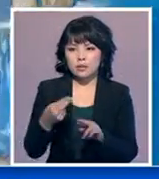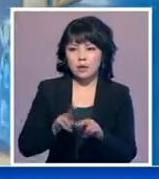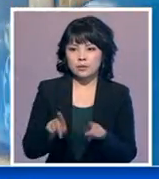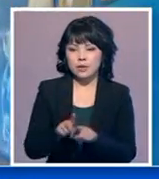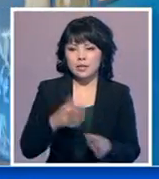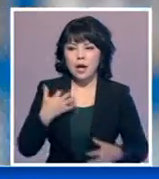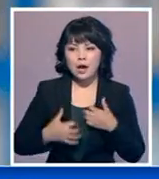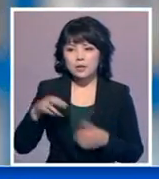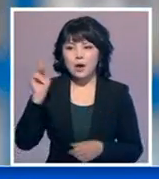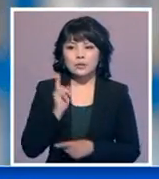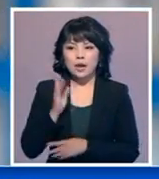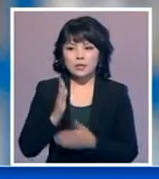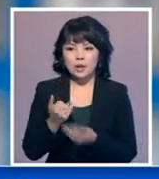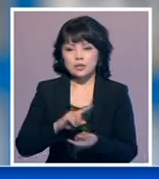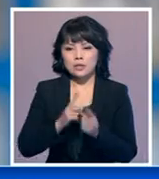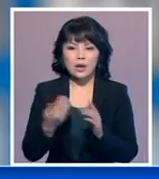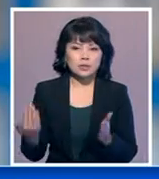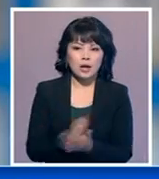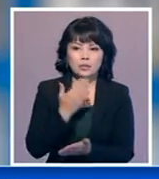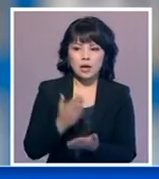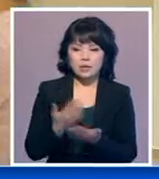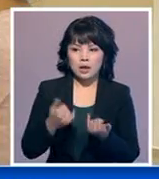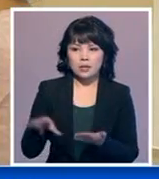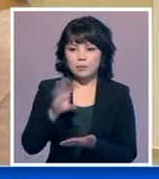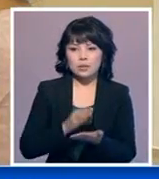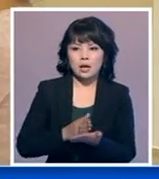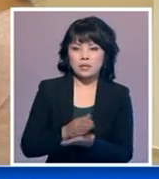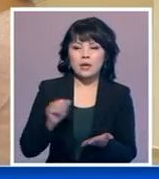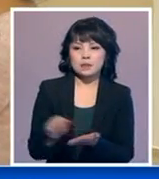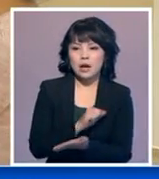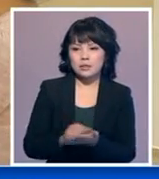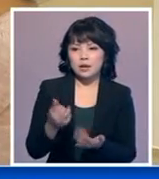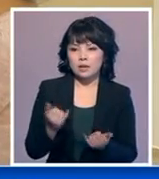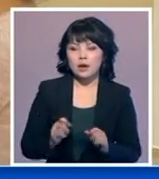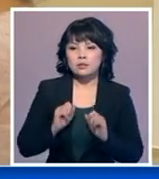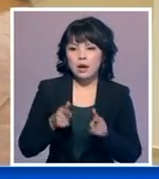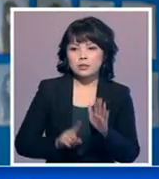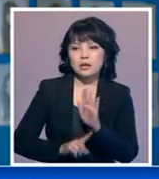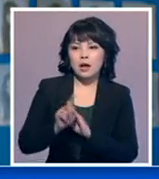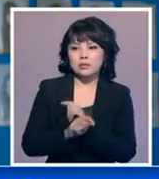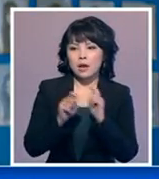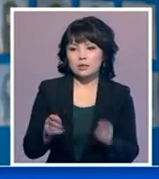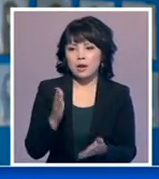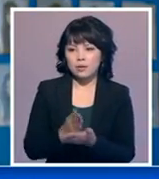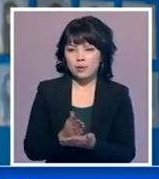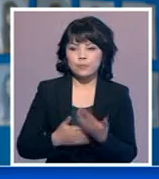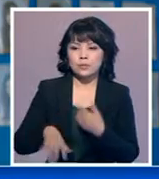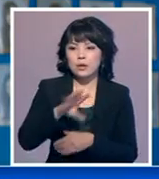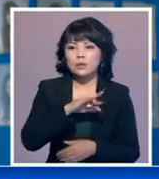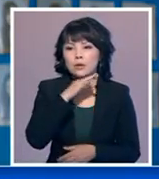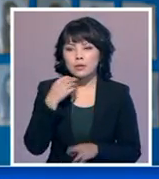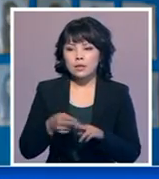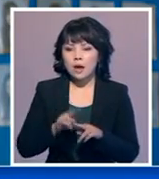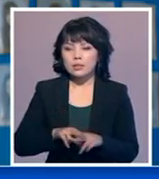асыға күткендігін айтады. Саяси доктринаның мазмұнымен танысқан жеткіншектің қанатына жігер бітті бүгін. Тринада жастарға көп